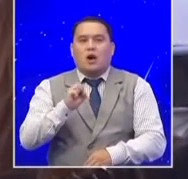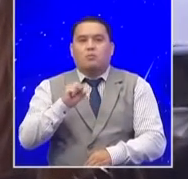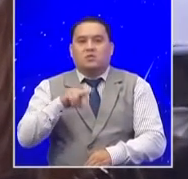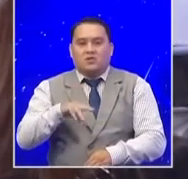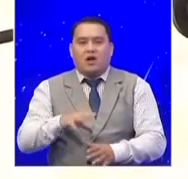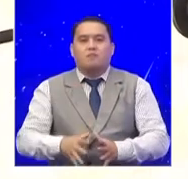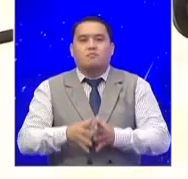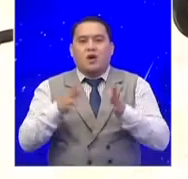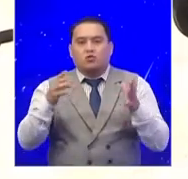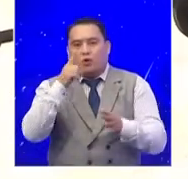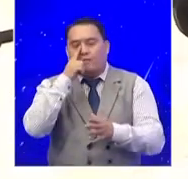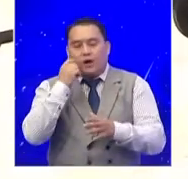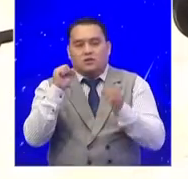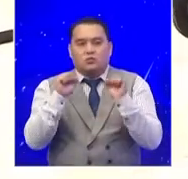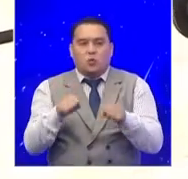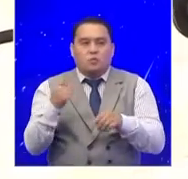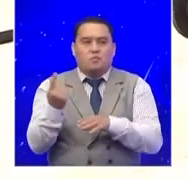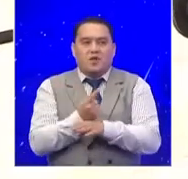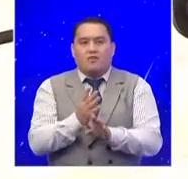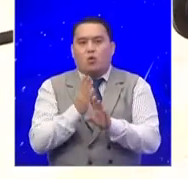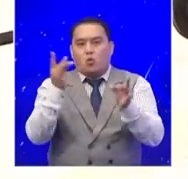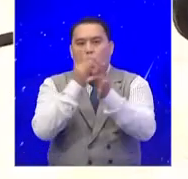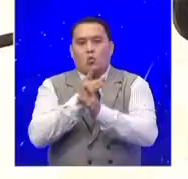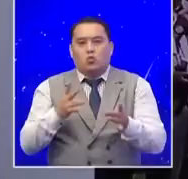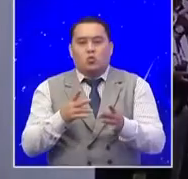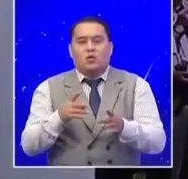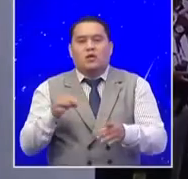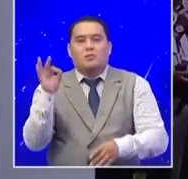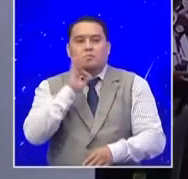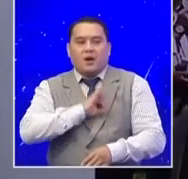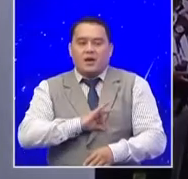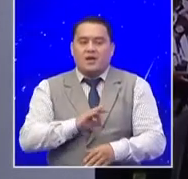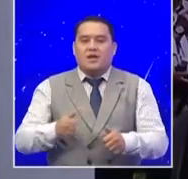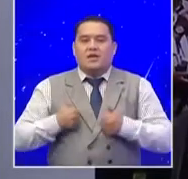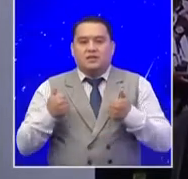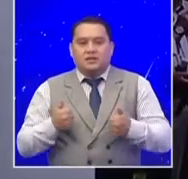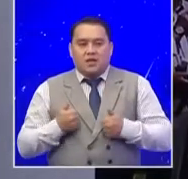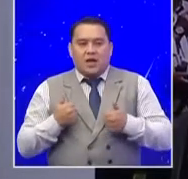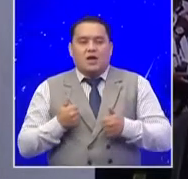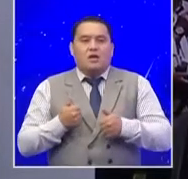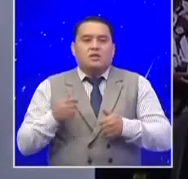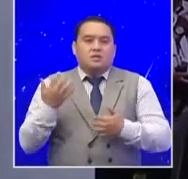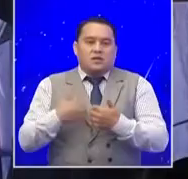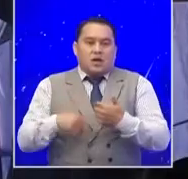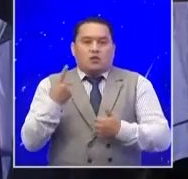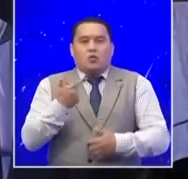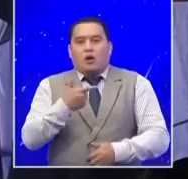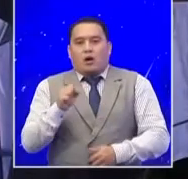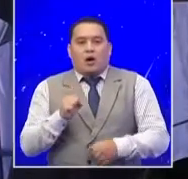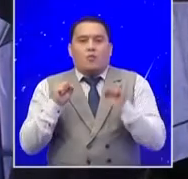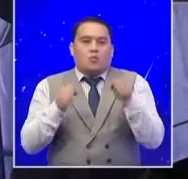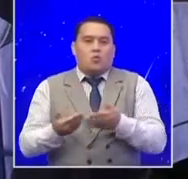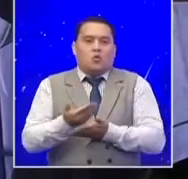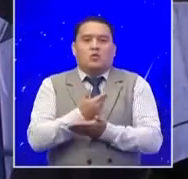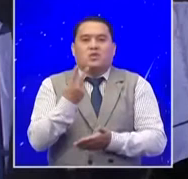большие возможности аграриям ЖТСУ. В первую очередь культура очень рентабельная, говорят аграрии и ученые. В среднем с одного гектара можно собрать